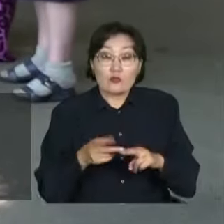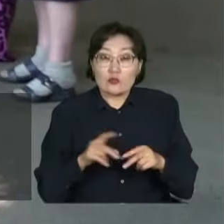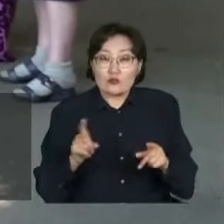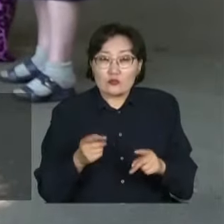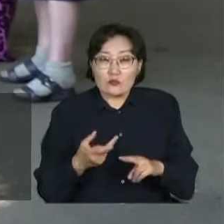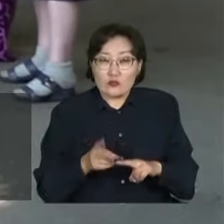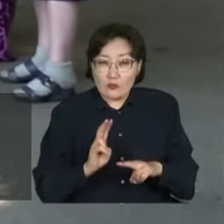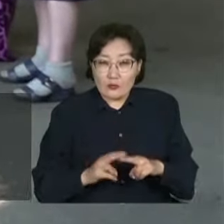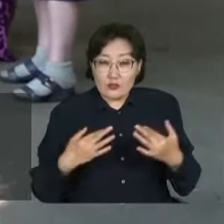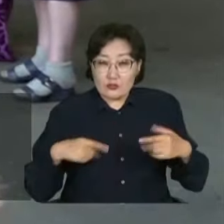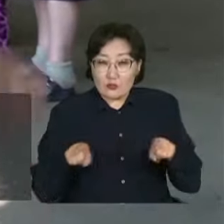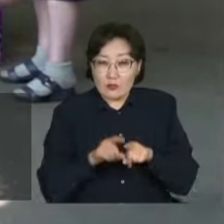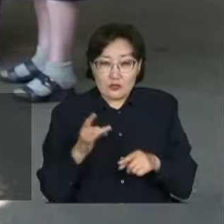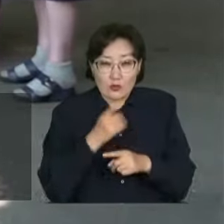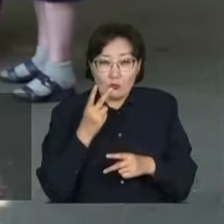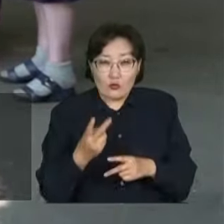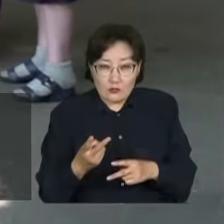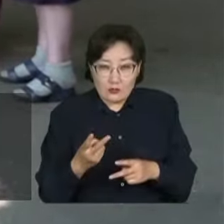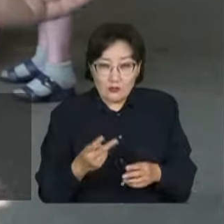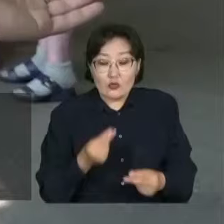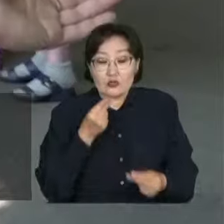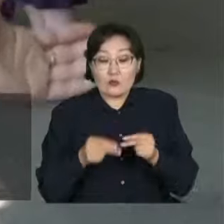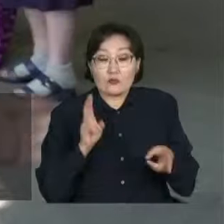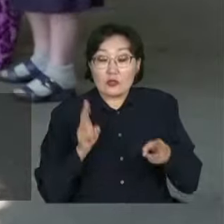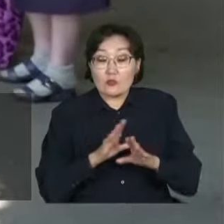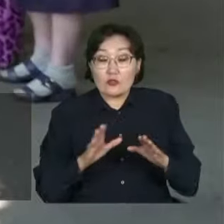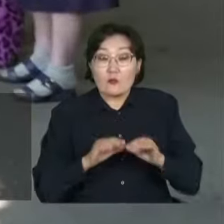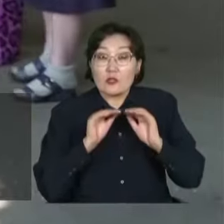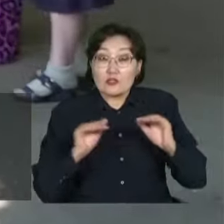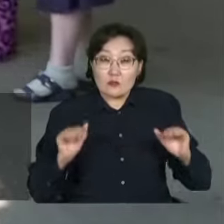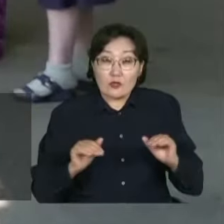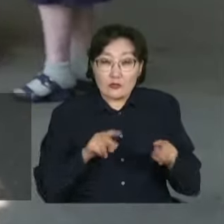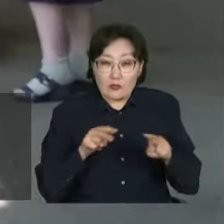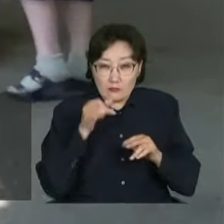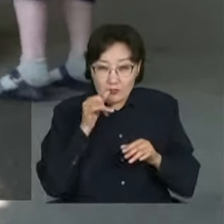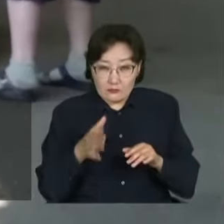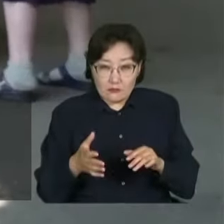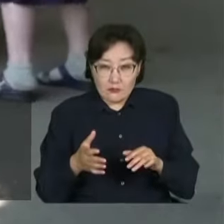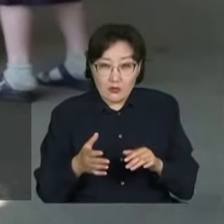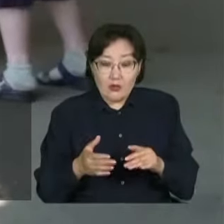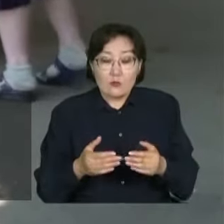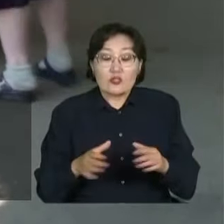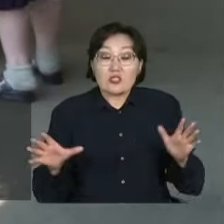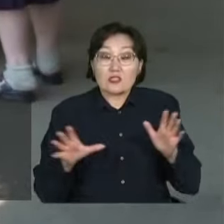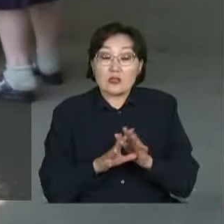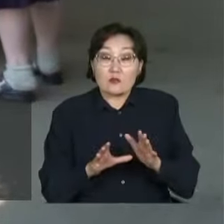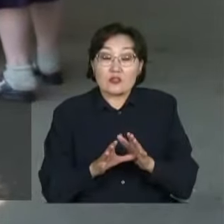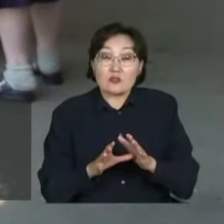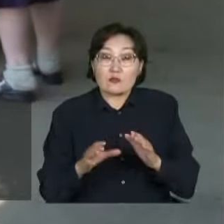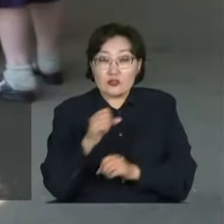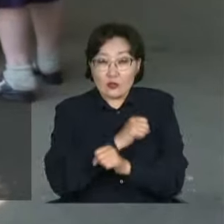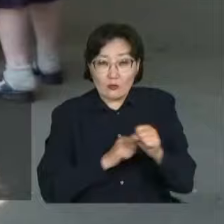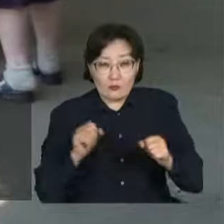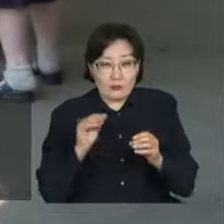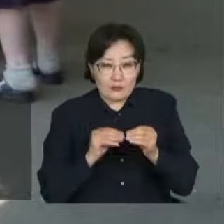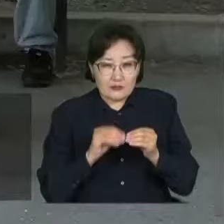деген сұмдық? Мен мұндайды бірінші рет көріп тұрмын. Тамақ дайындау былай тұрсын, бала шағама қарай алмай әлек болдық. Қойған электр генераторлары да үнемі